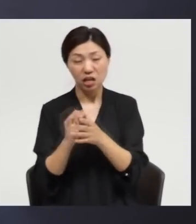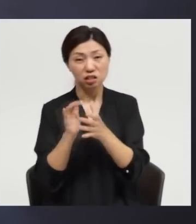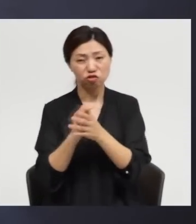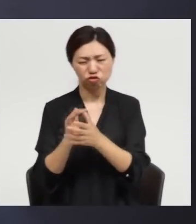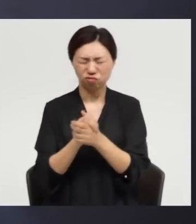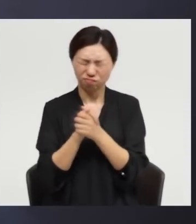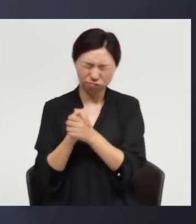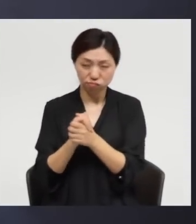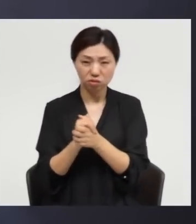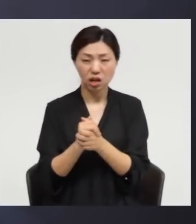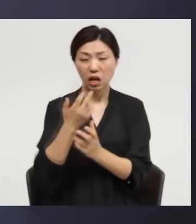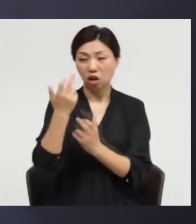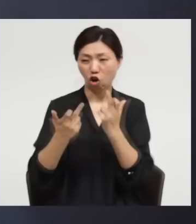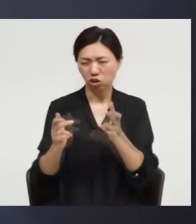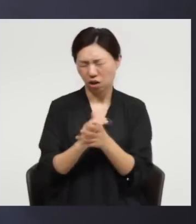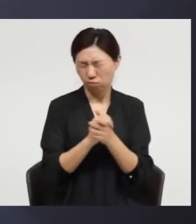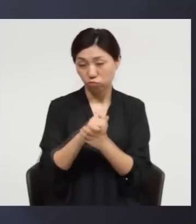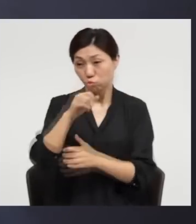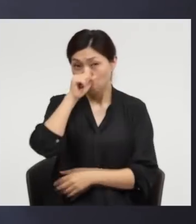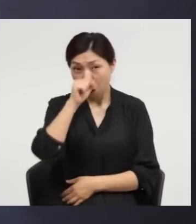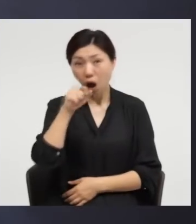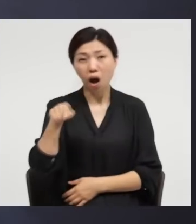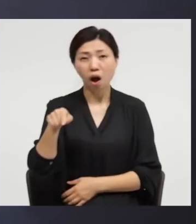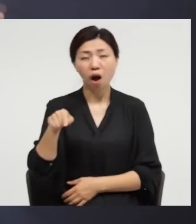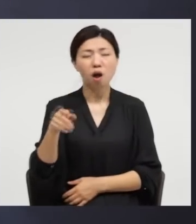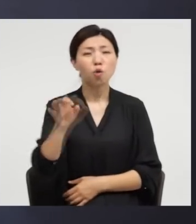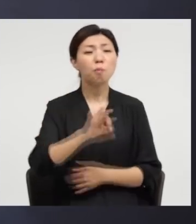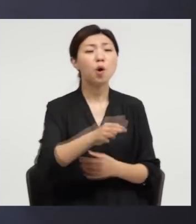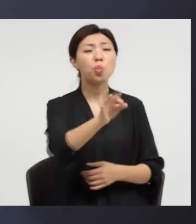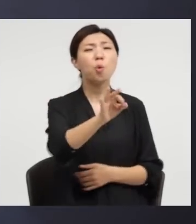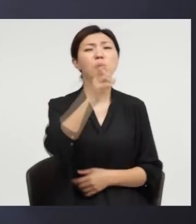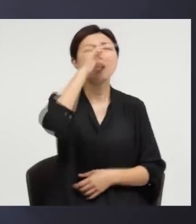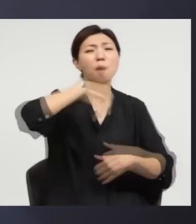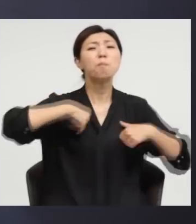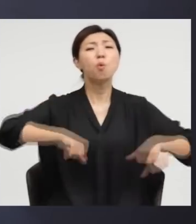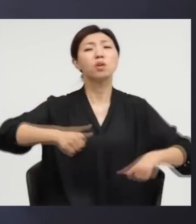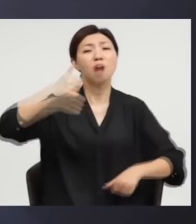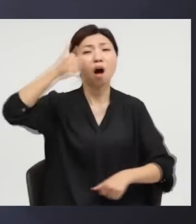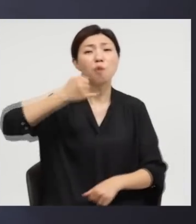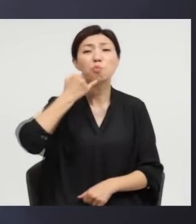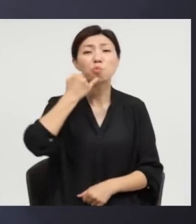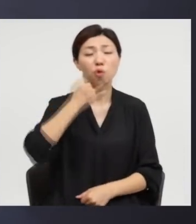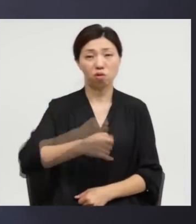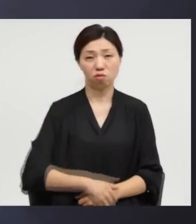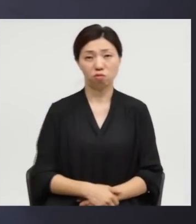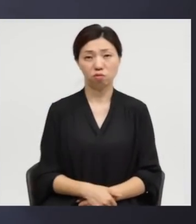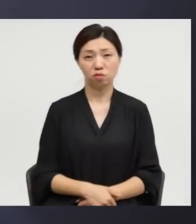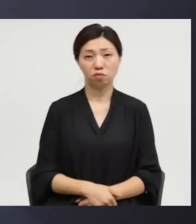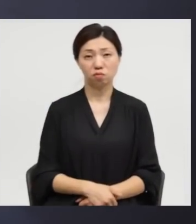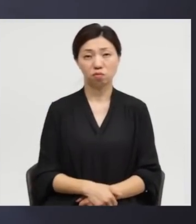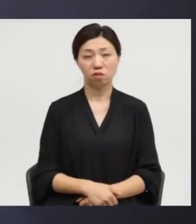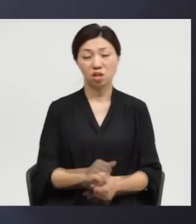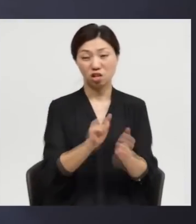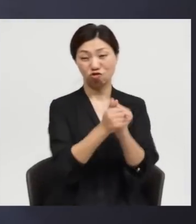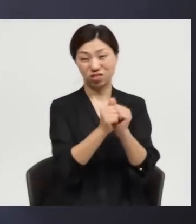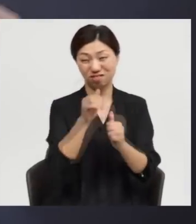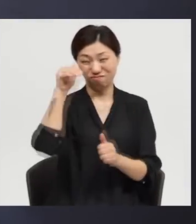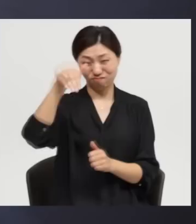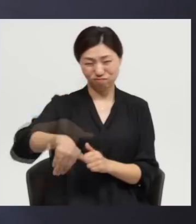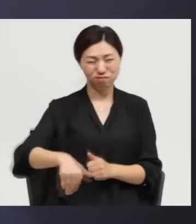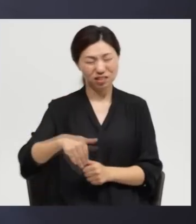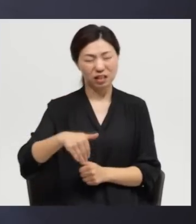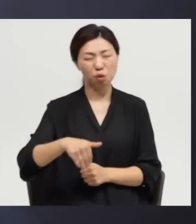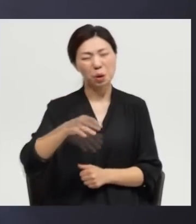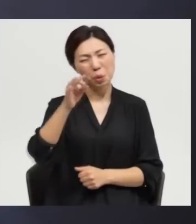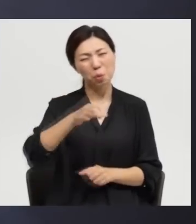간의 우정이 중요하면 뭐 돈 그것까지 그 뭐 버리면 되잖아. 응? 주식